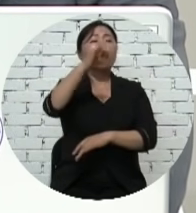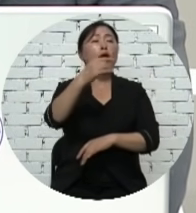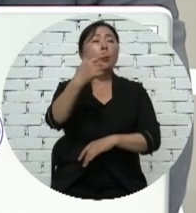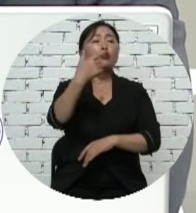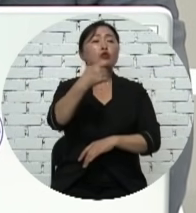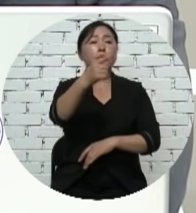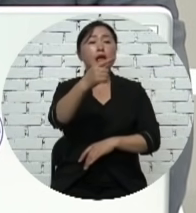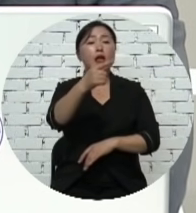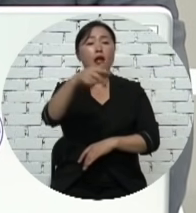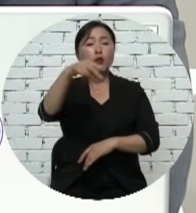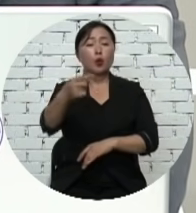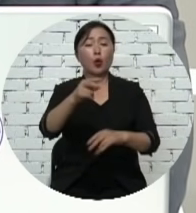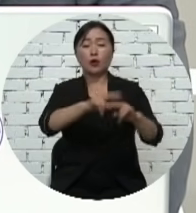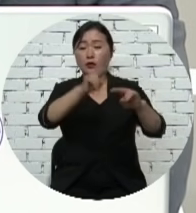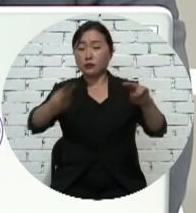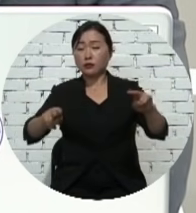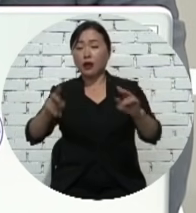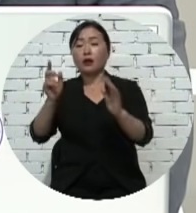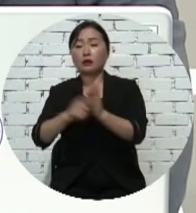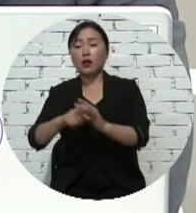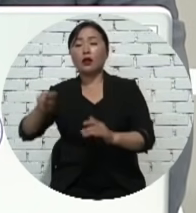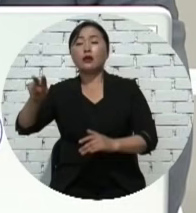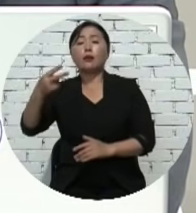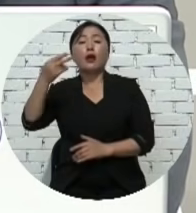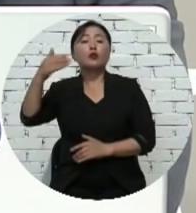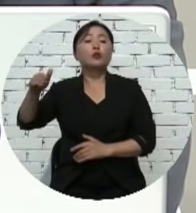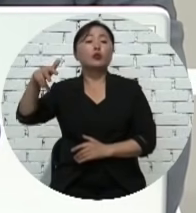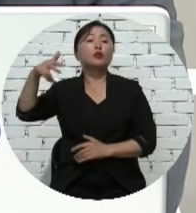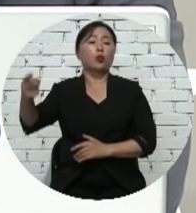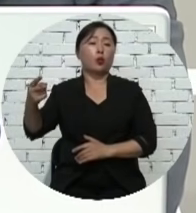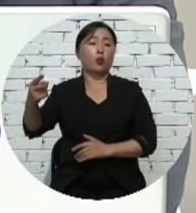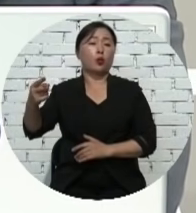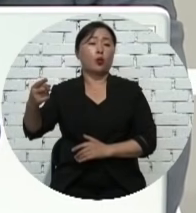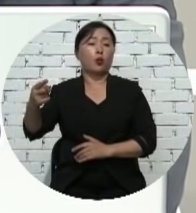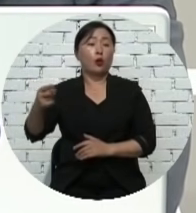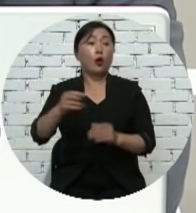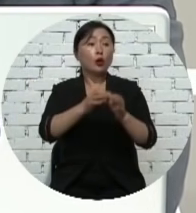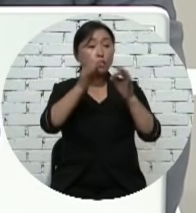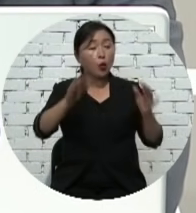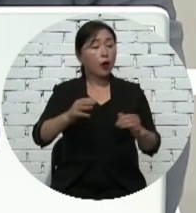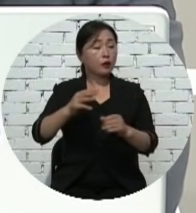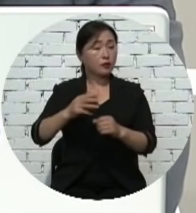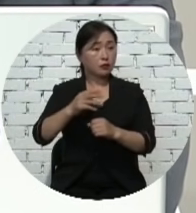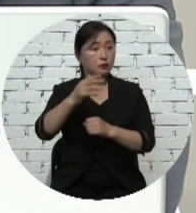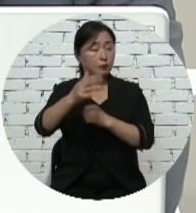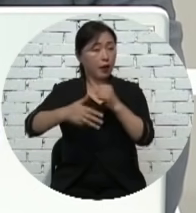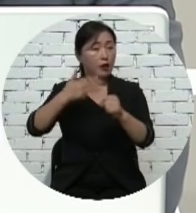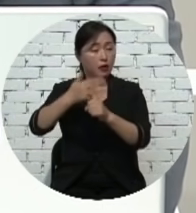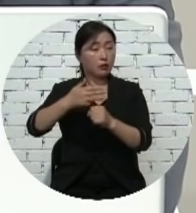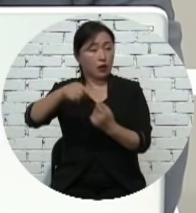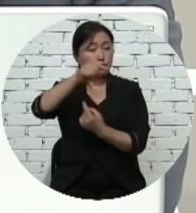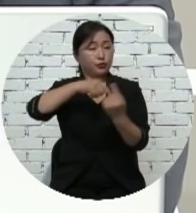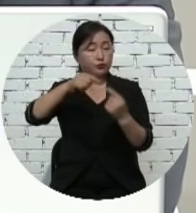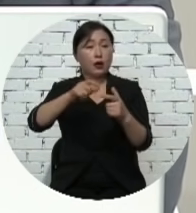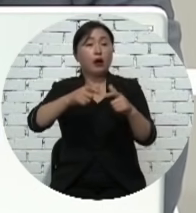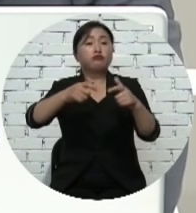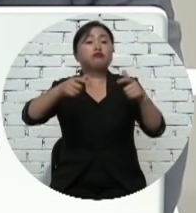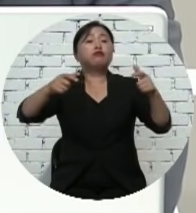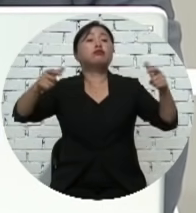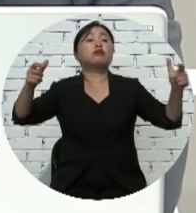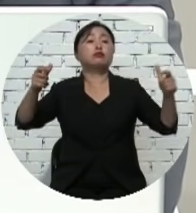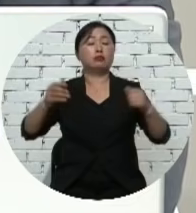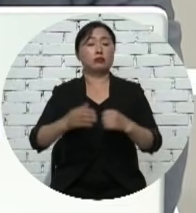제가 그만둘 때 209조가 됐어요. 209조 마이너스 61조면 148조가 늘은 겁니다. 늘은 건 얘기를 안